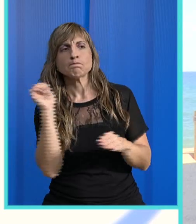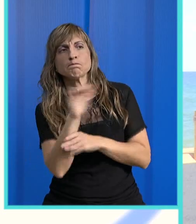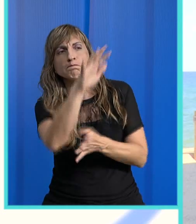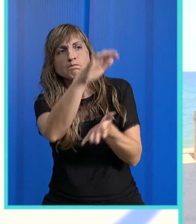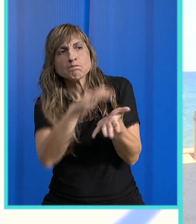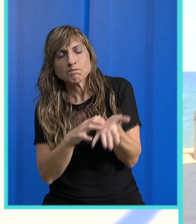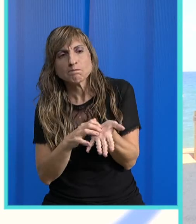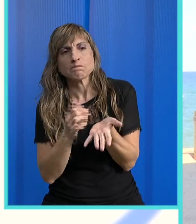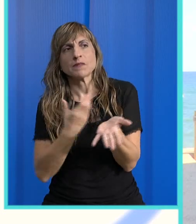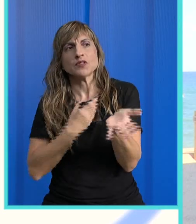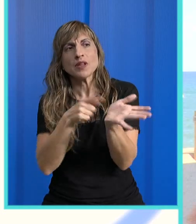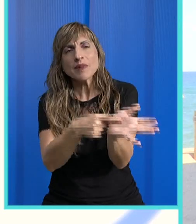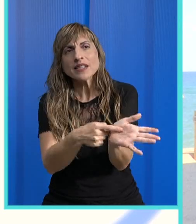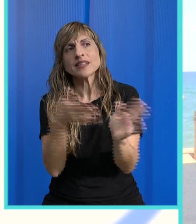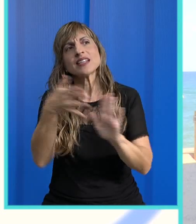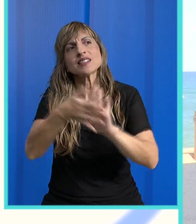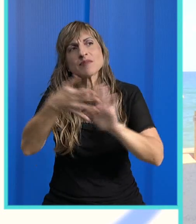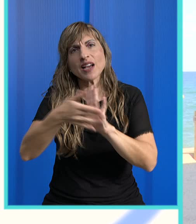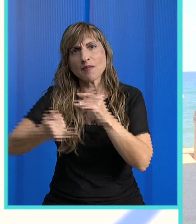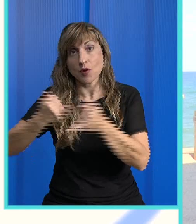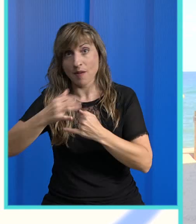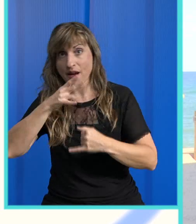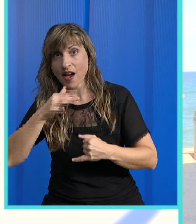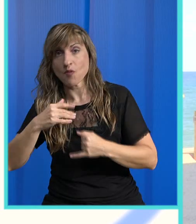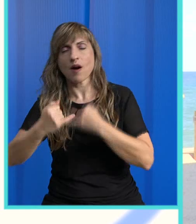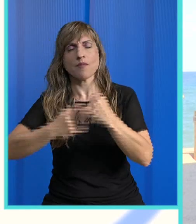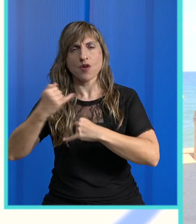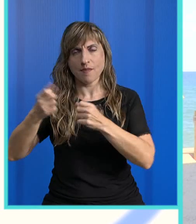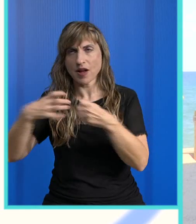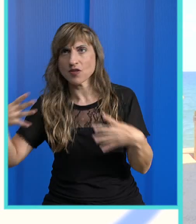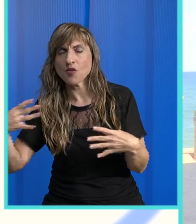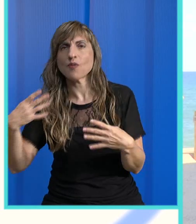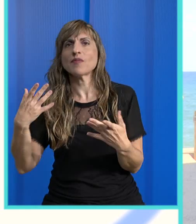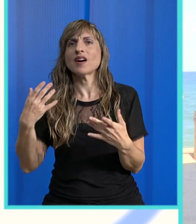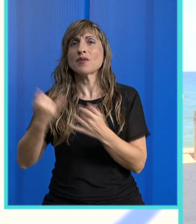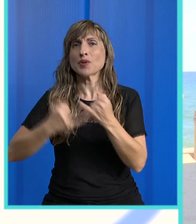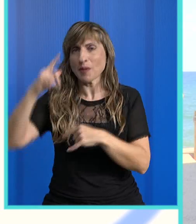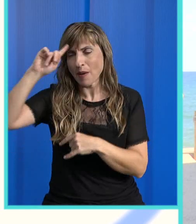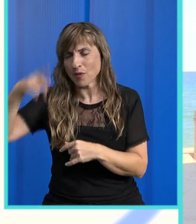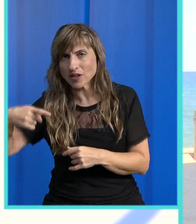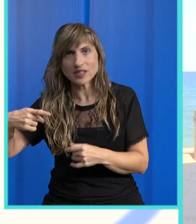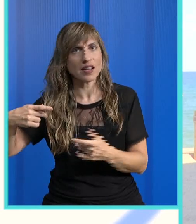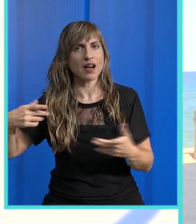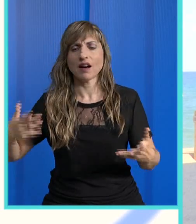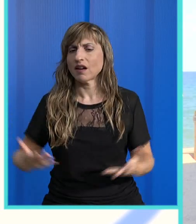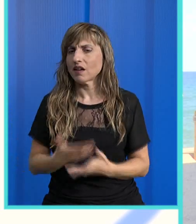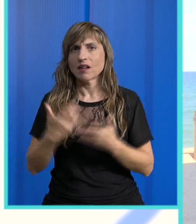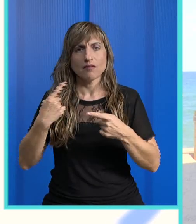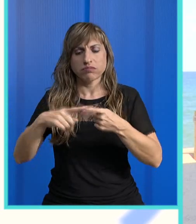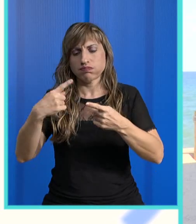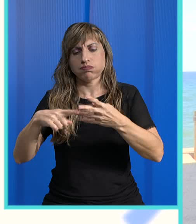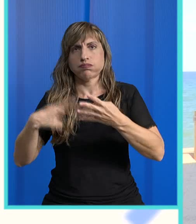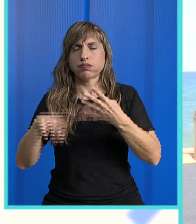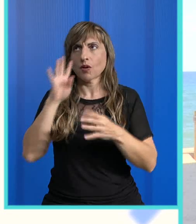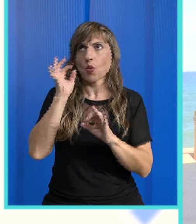una mica com anava la temporada. També vam tenir problemes amb l'aigua, amb la llum. Hi ha molts problemes amb la policia que constantment és ves com cuidar